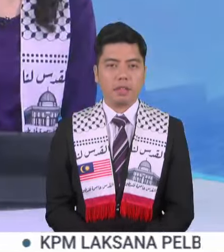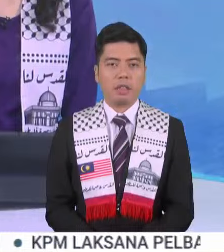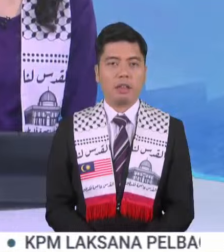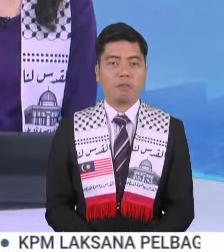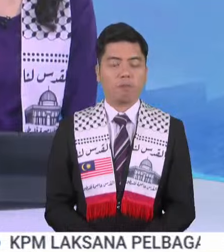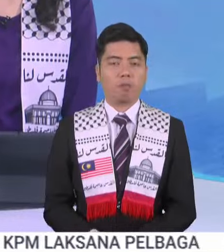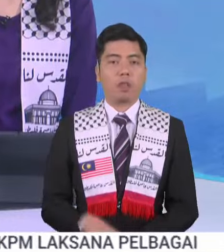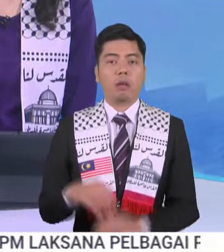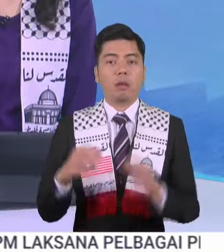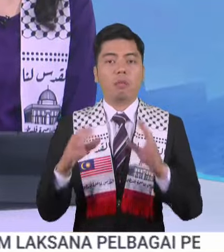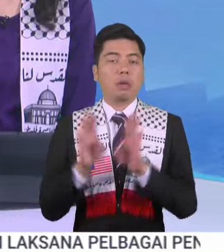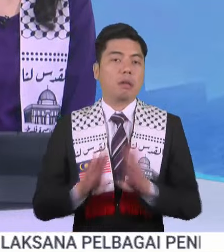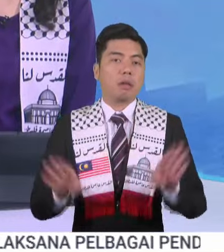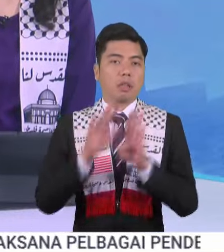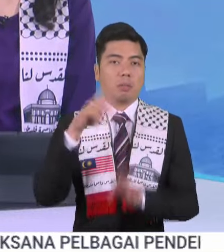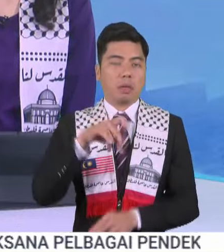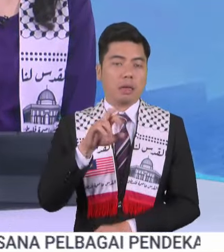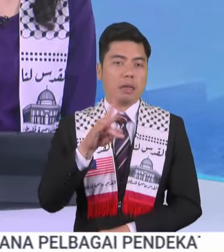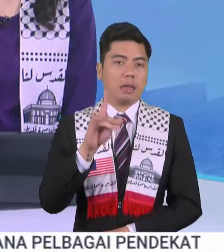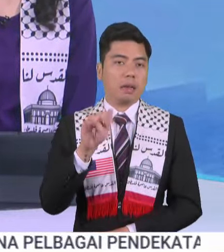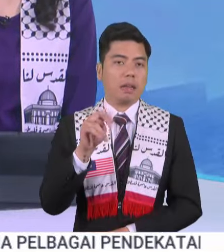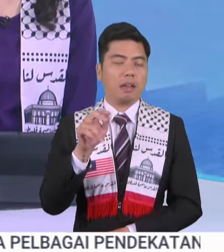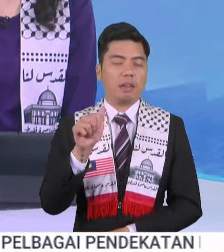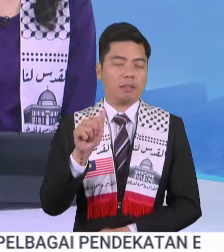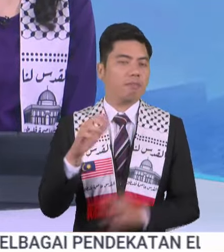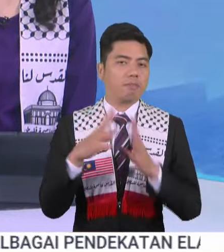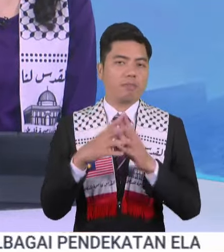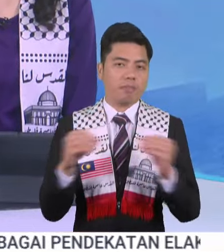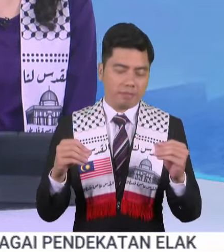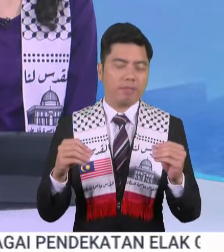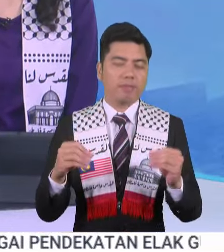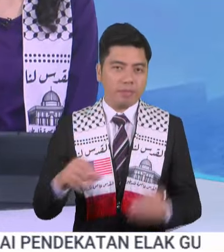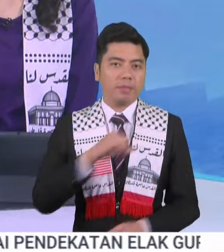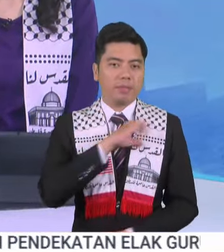Saudara, berita perdana berakhir di sini dari Sungai